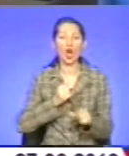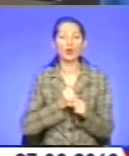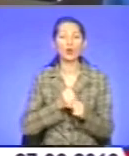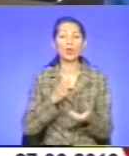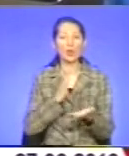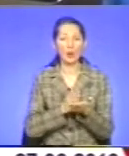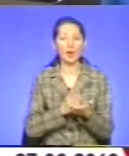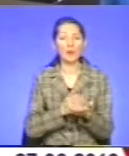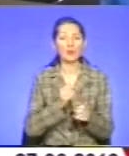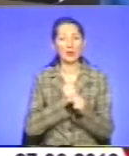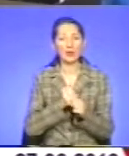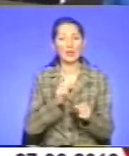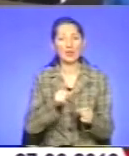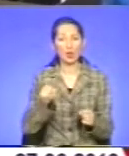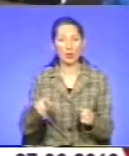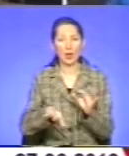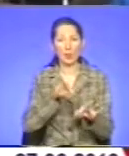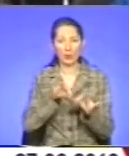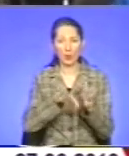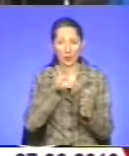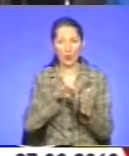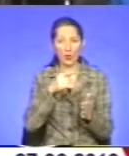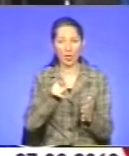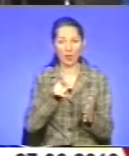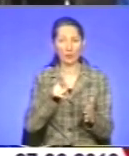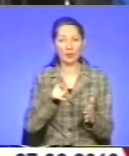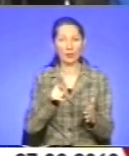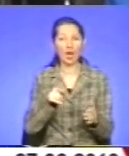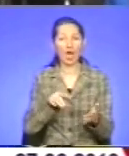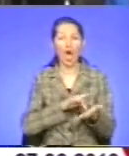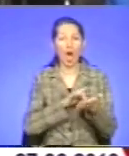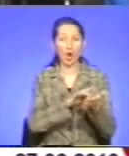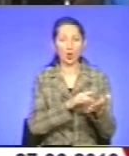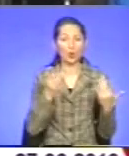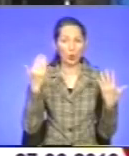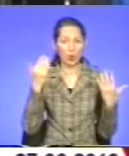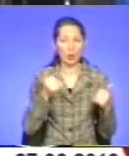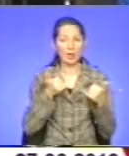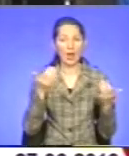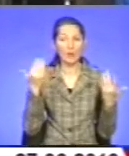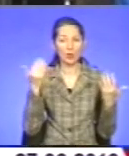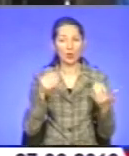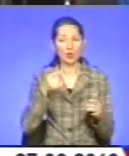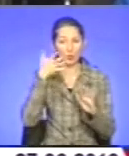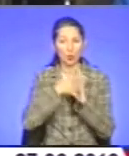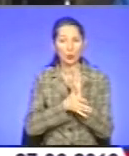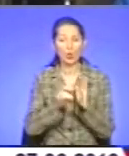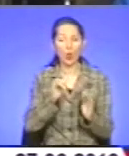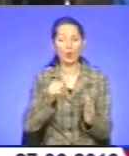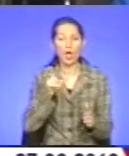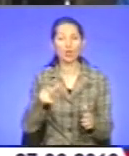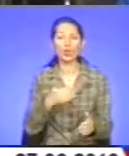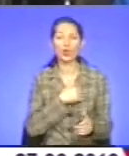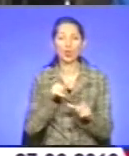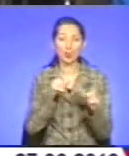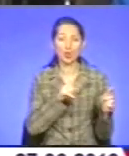людьми, підборі їм туру для відпочинку, щоб зрозуміти, куди людина хоче поїхати і підібрати її найкращий